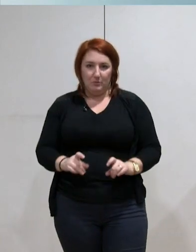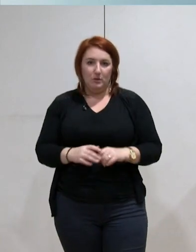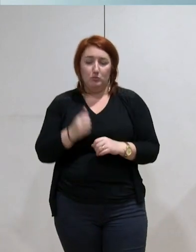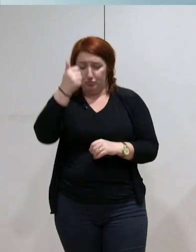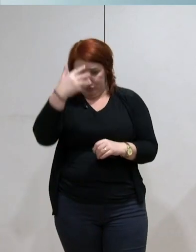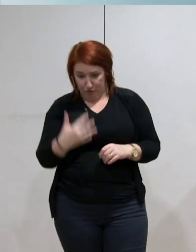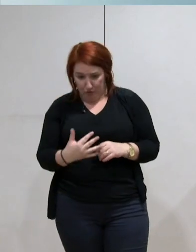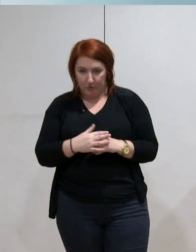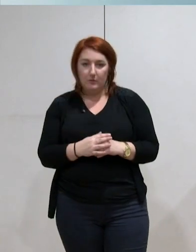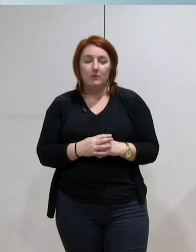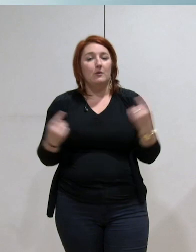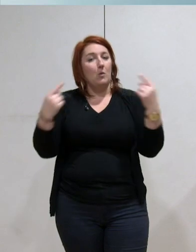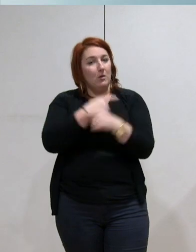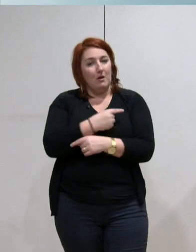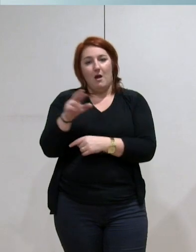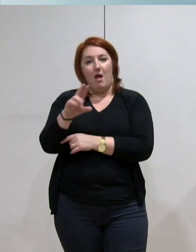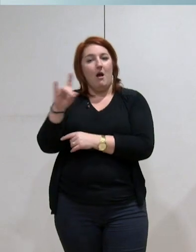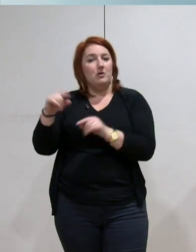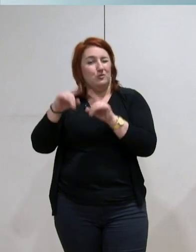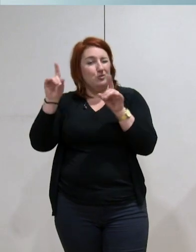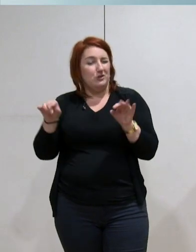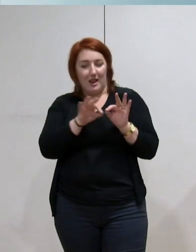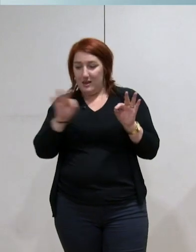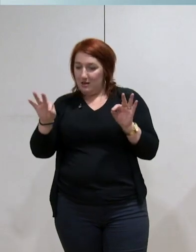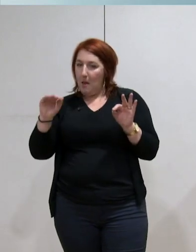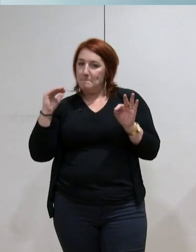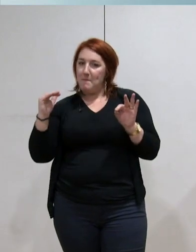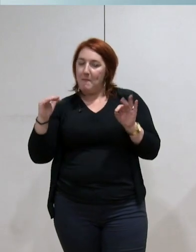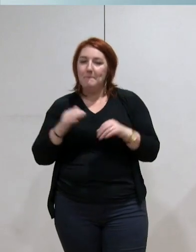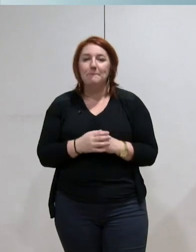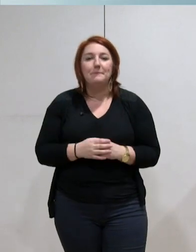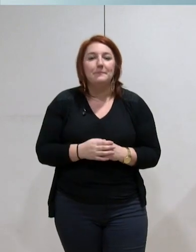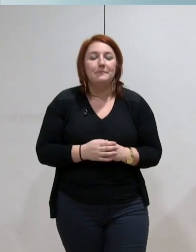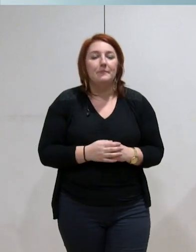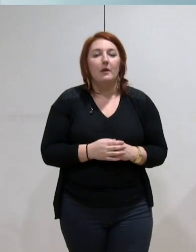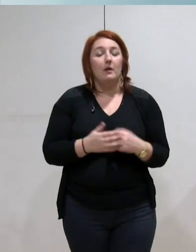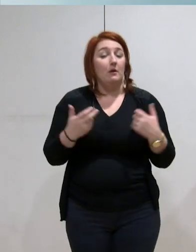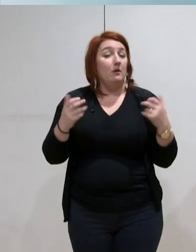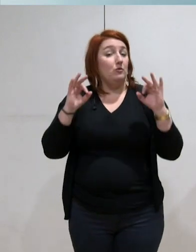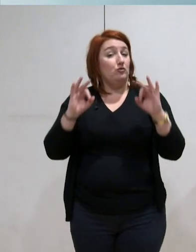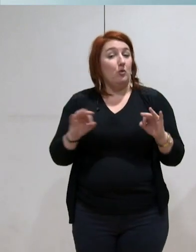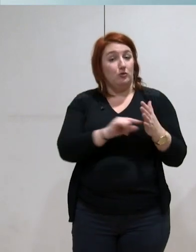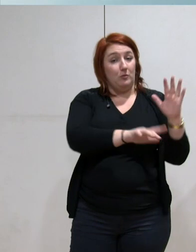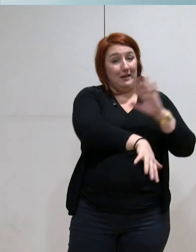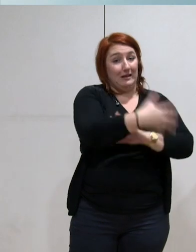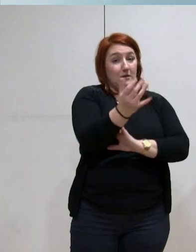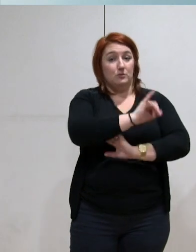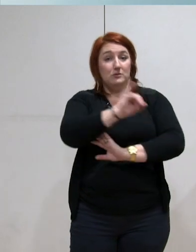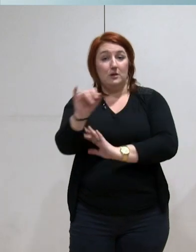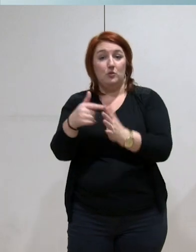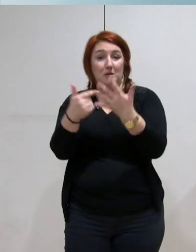dédié aux ressources humaines a été maintenu il y a donc entre 2015 et